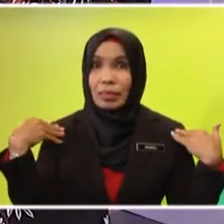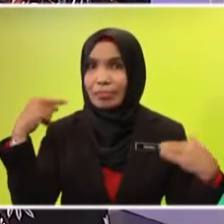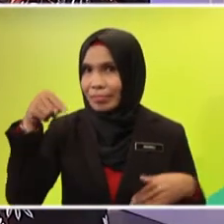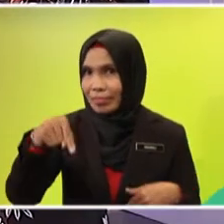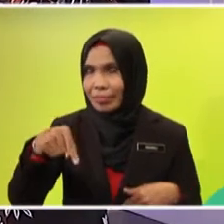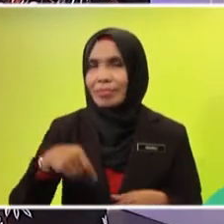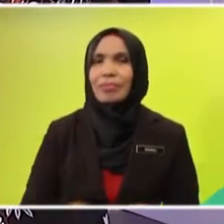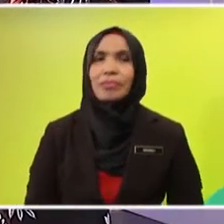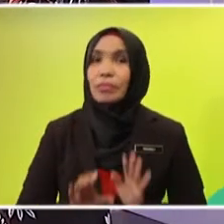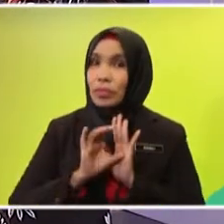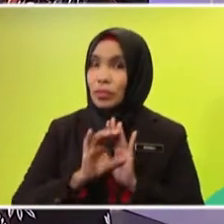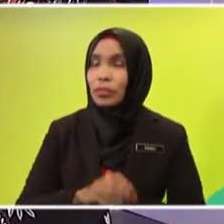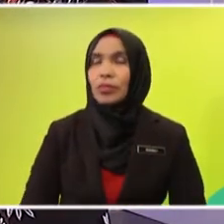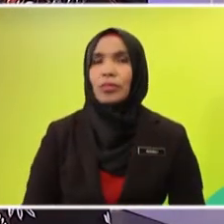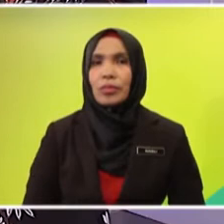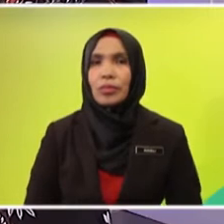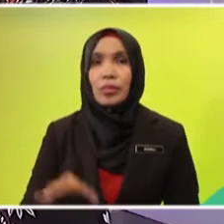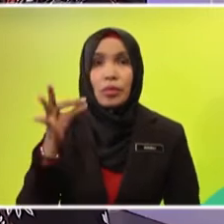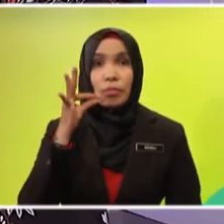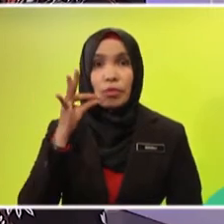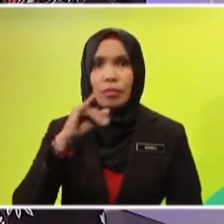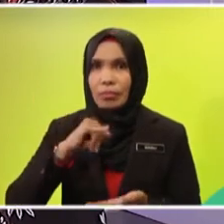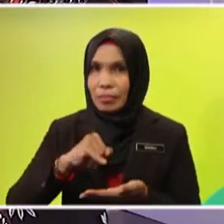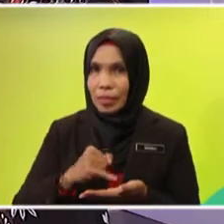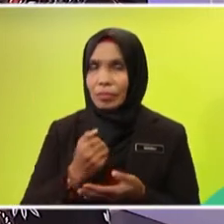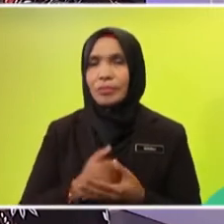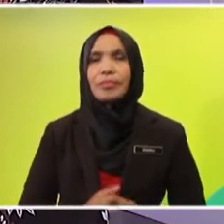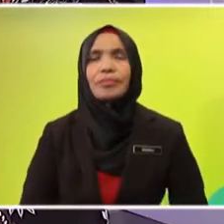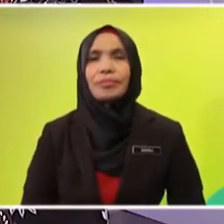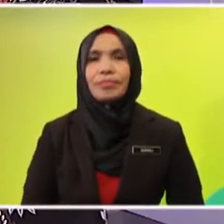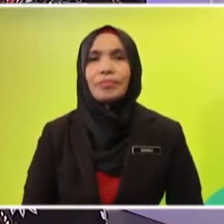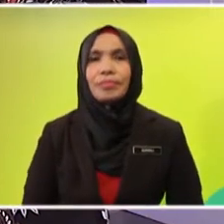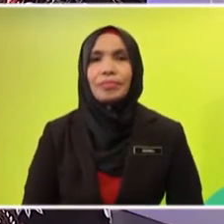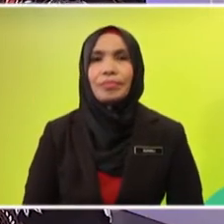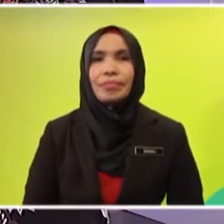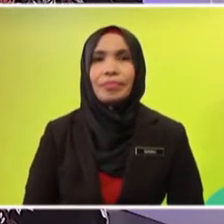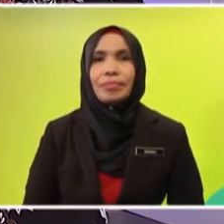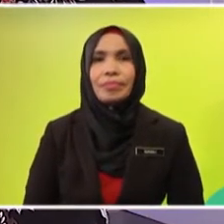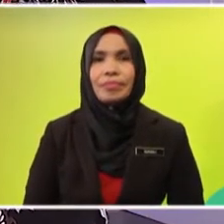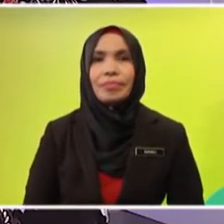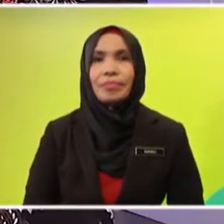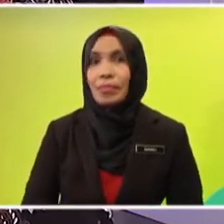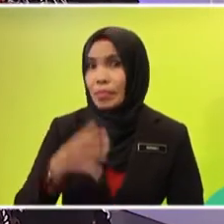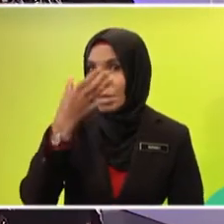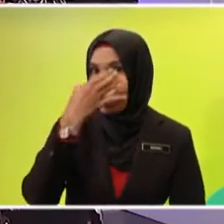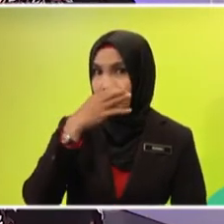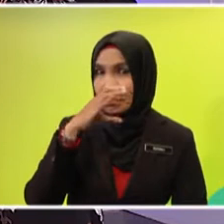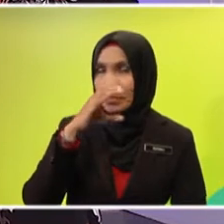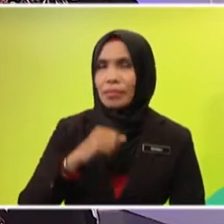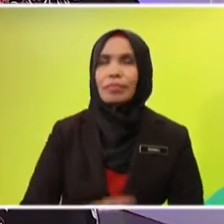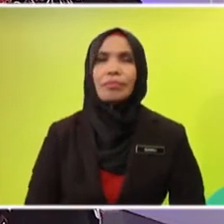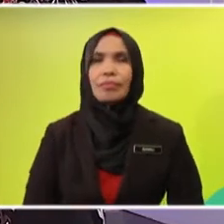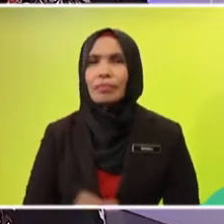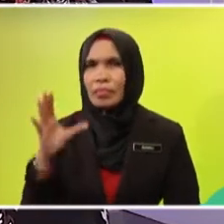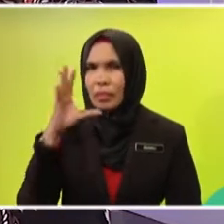buah jambu buah jambu Oke kita sini kita Diva jambu sering typo jambu kita aja Boa Apple Apple buah